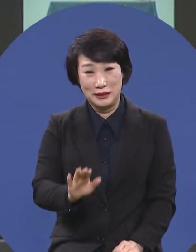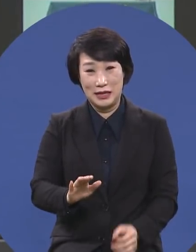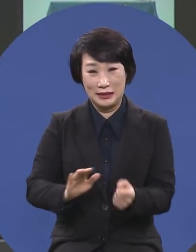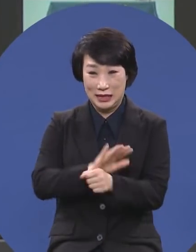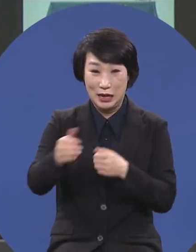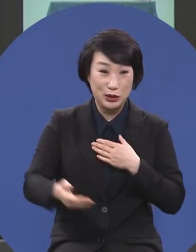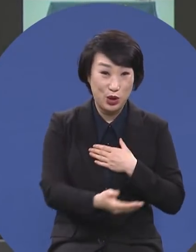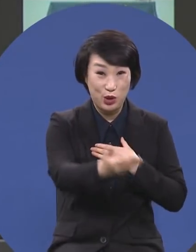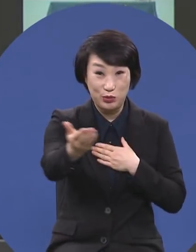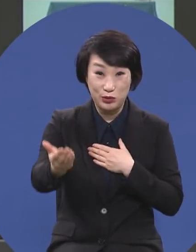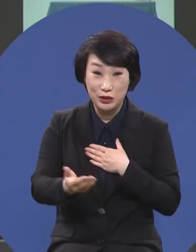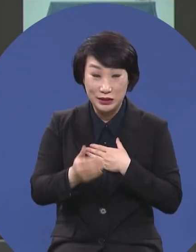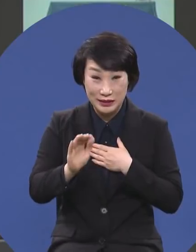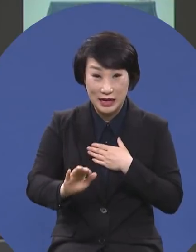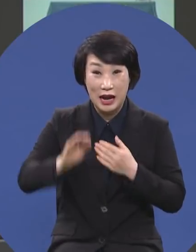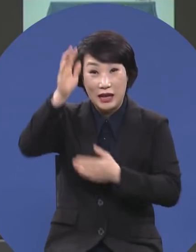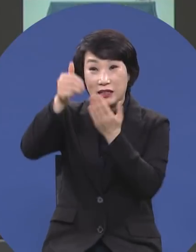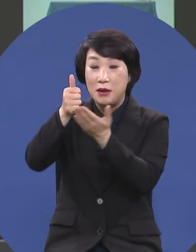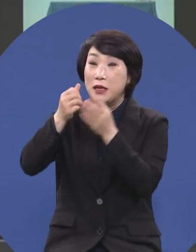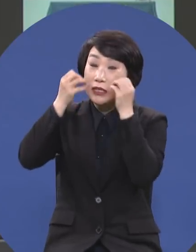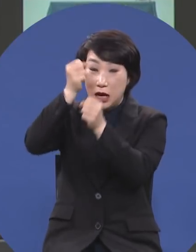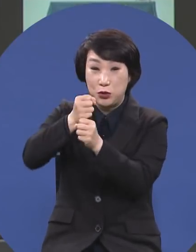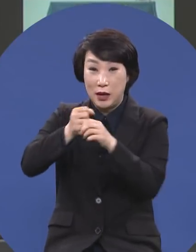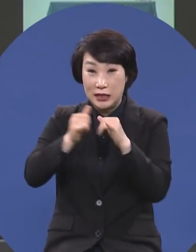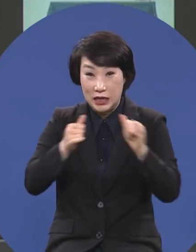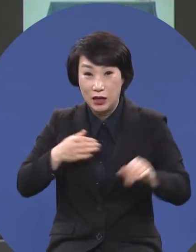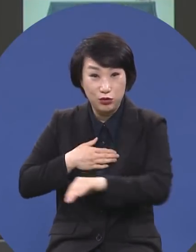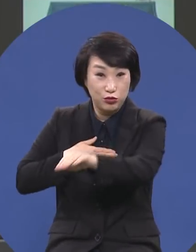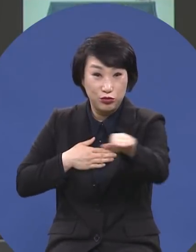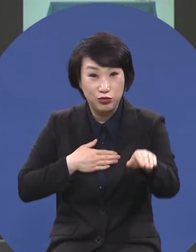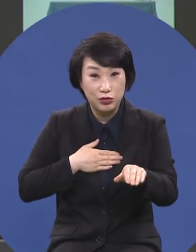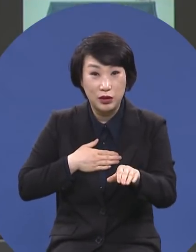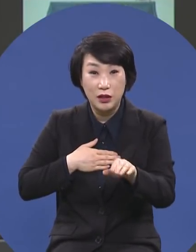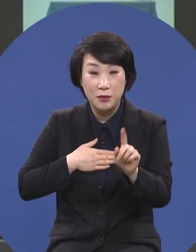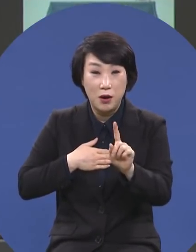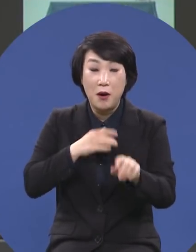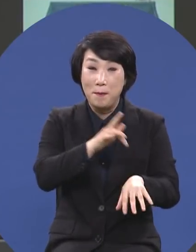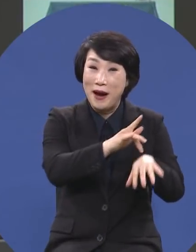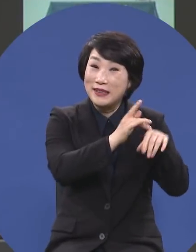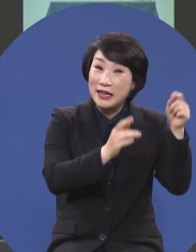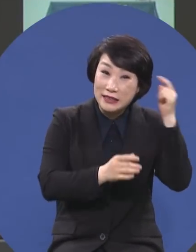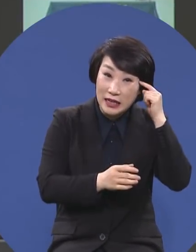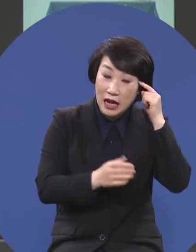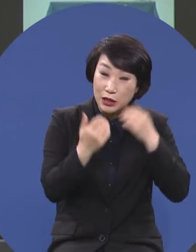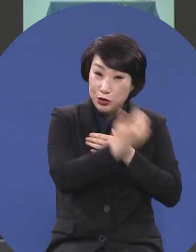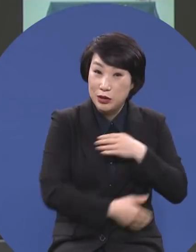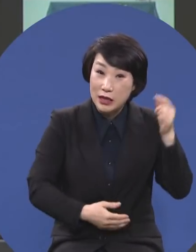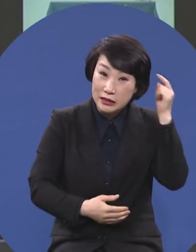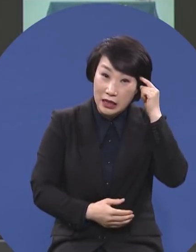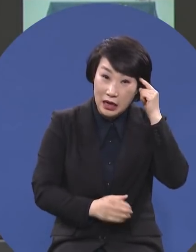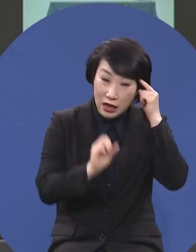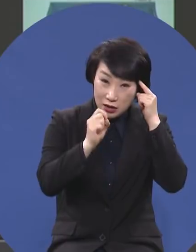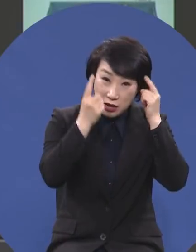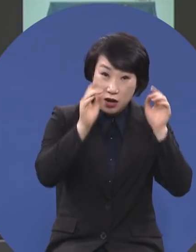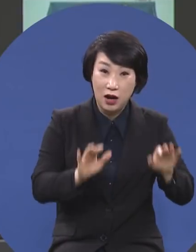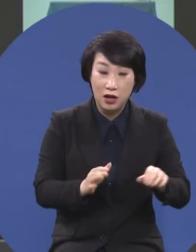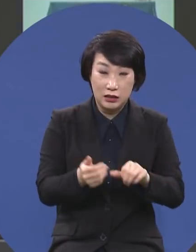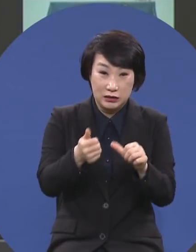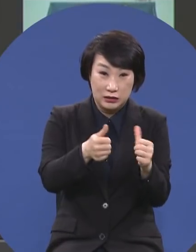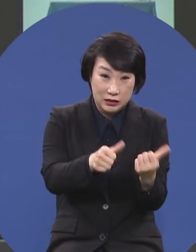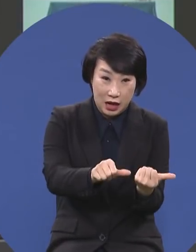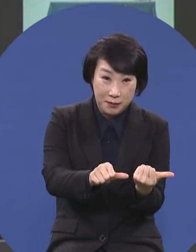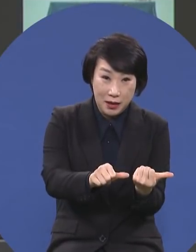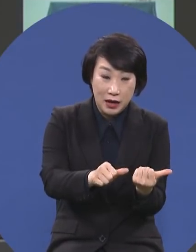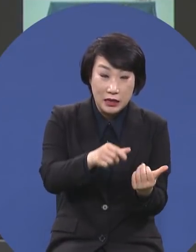사랑하는 여러분, 하나님께서 창조한 인간은 마귀의 생각인 육신의 생각으로